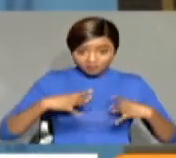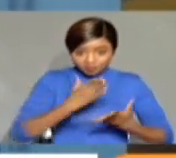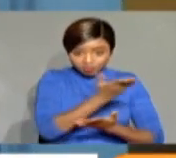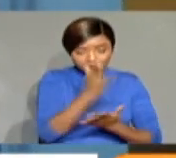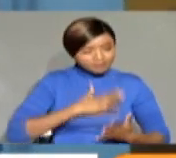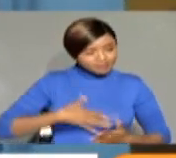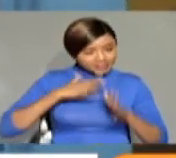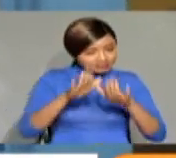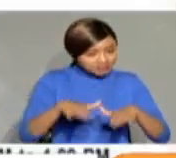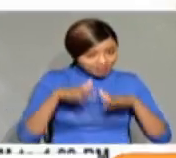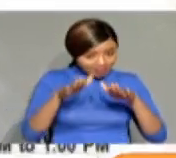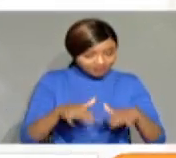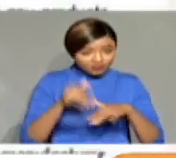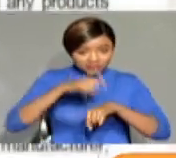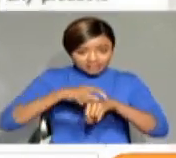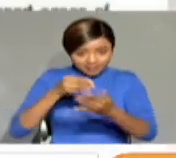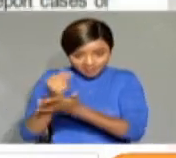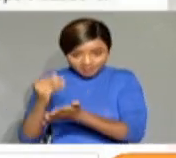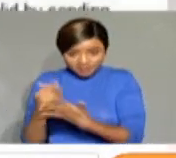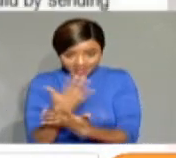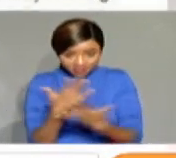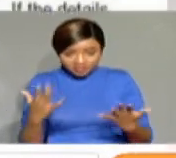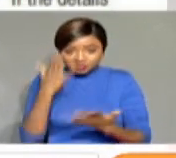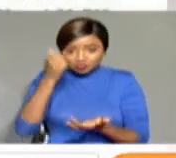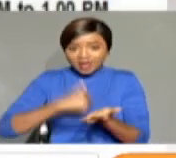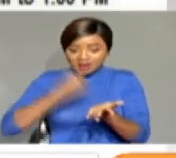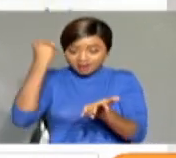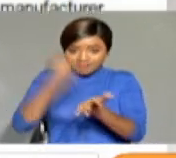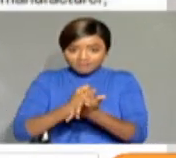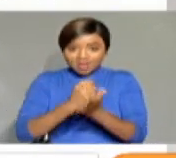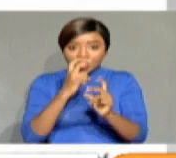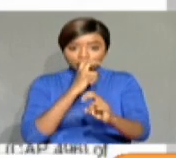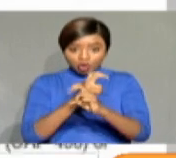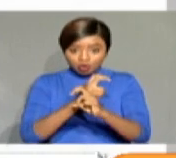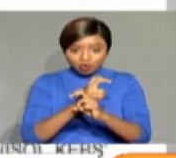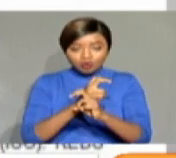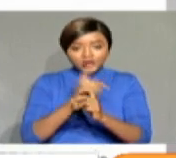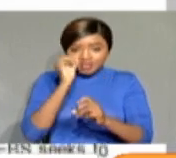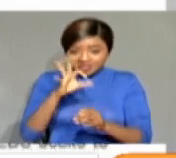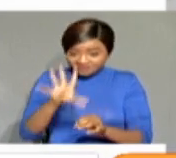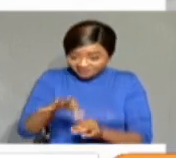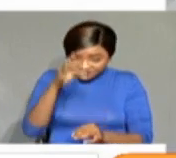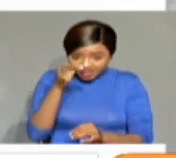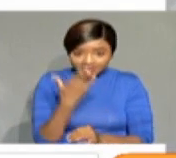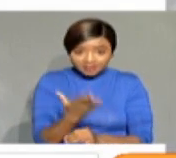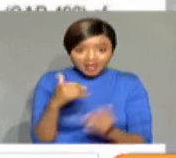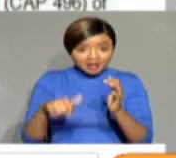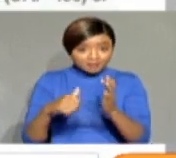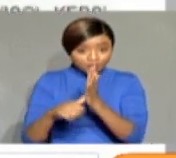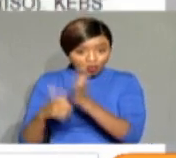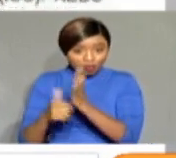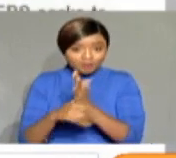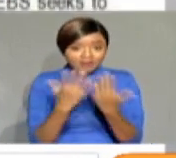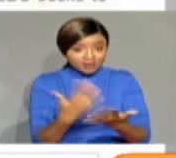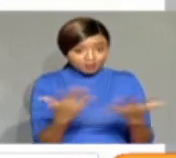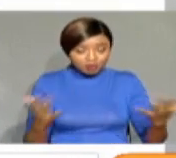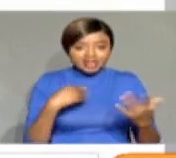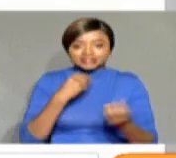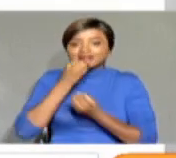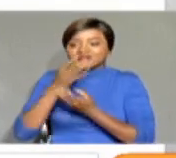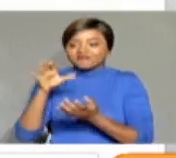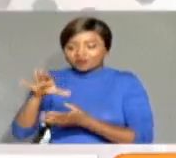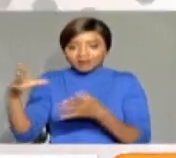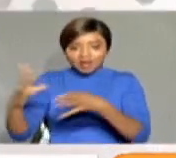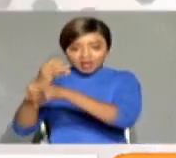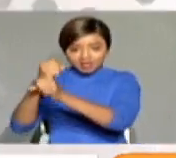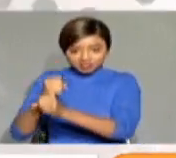pia kuliarifu kupitia kwa wajibika wa KEBS, ambalo ni jukwaa la umma kuripoti kesi za bidhaa za viwango visivyostahili. Kuwajibika au